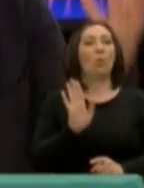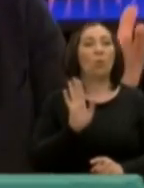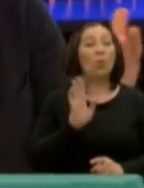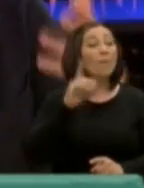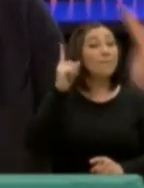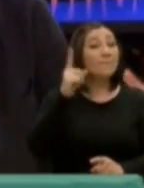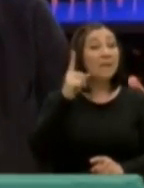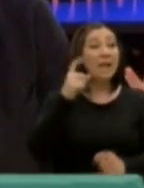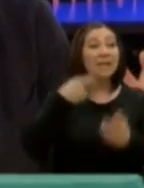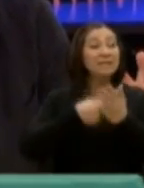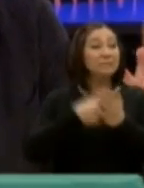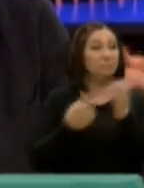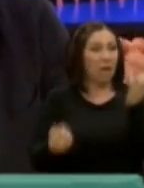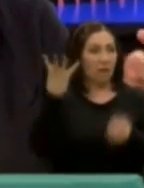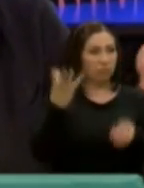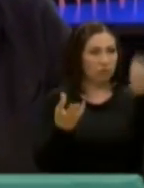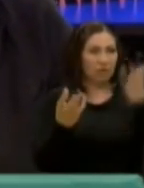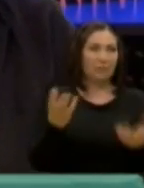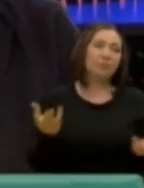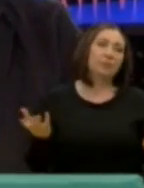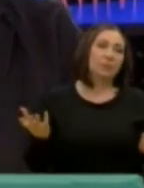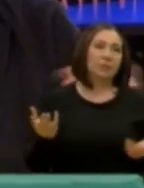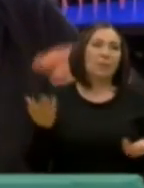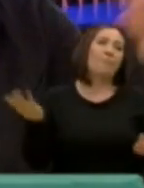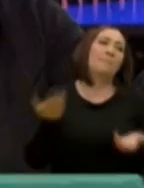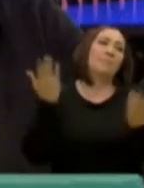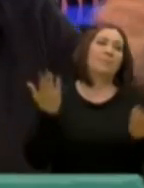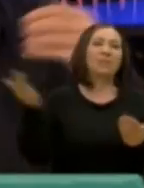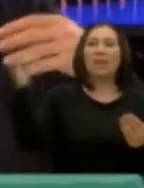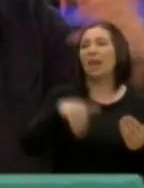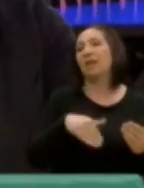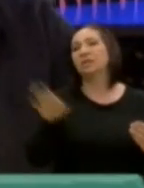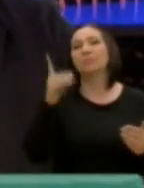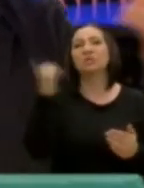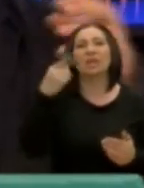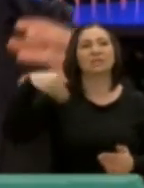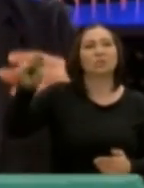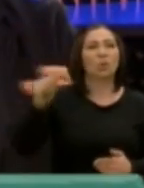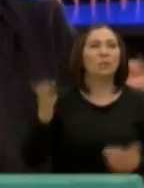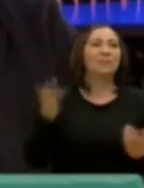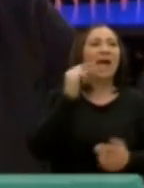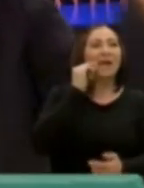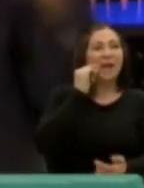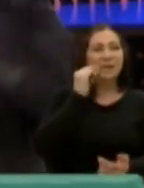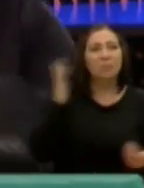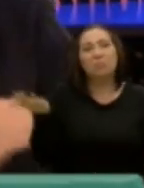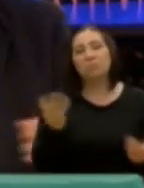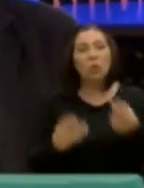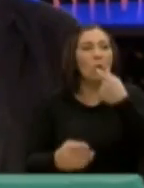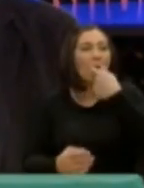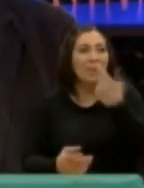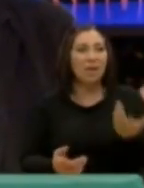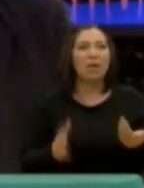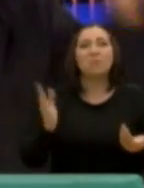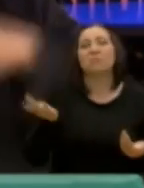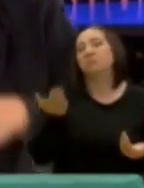bir markalar yaratmışlar. İşte diyelim ki gelene geçene işte bir şeyler satıyor. Diyelim ki sakız satıyor. Diyelim ki kurabiye satıyor.